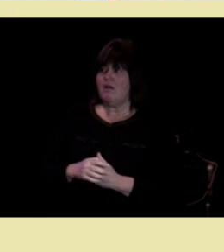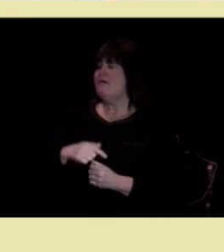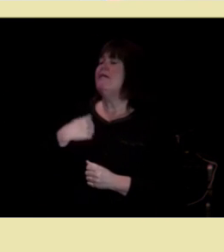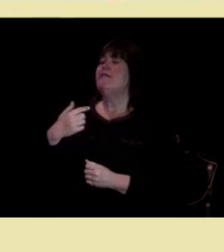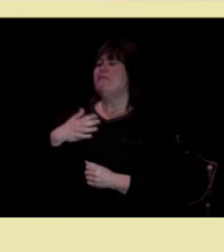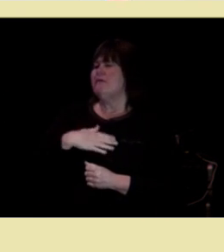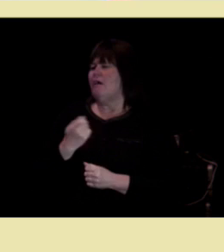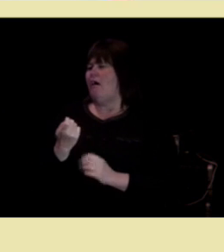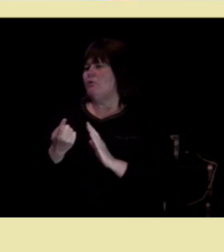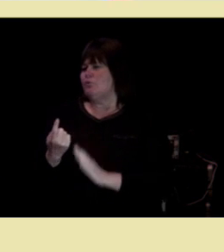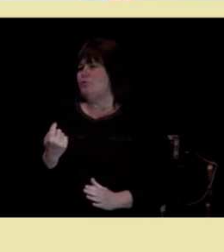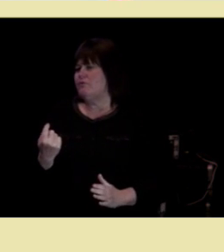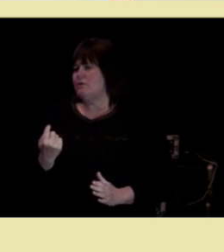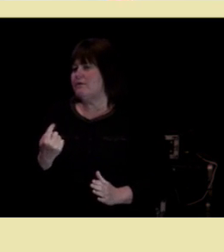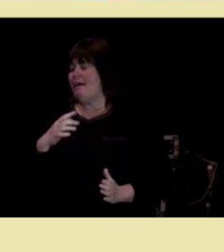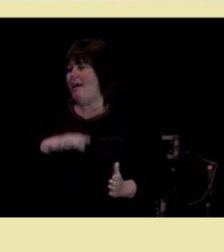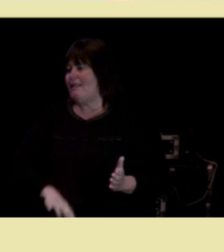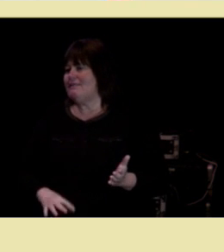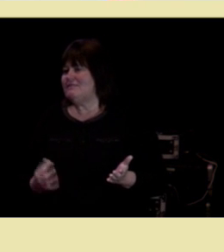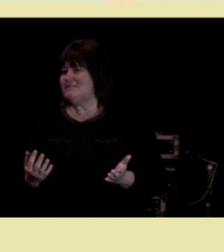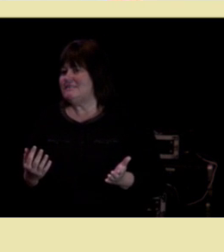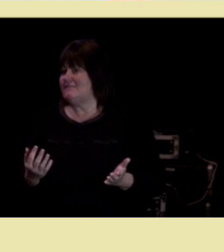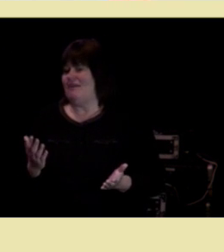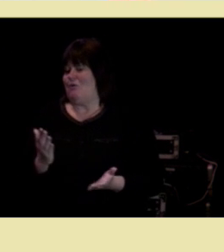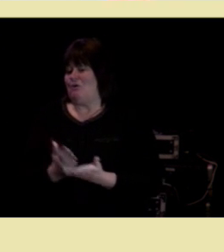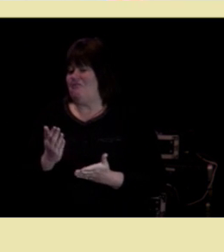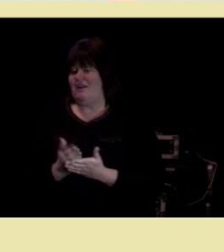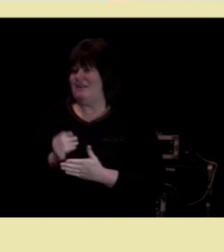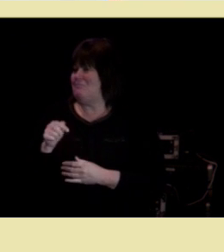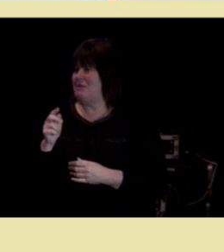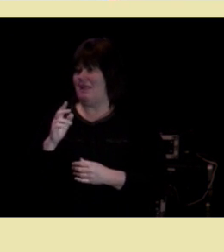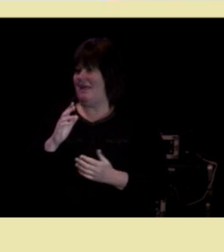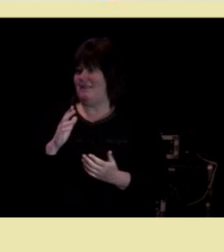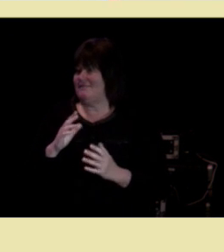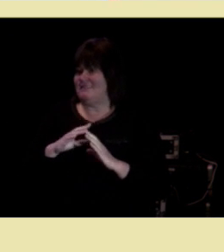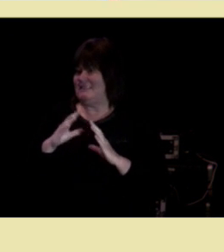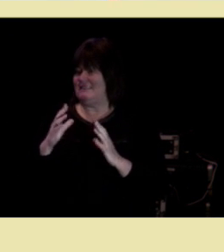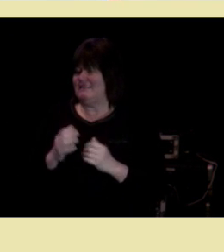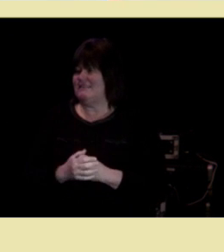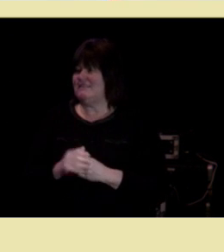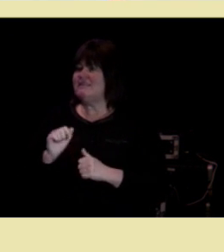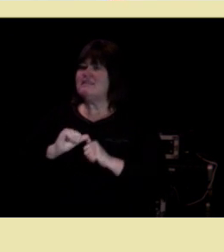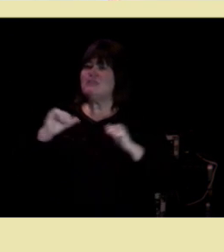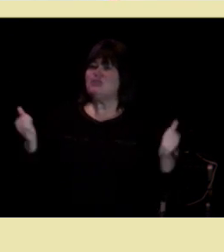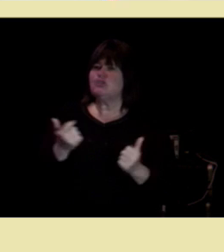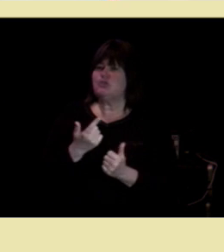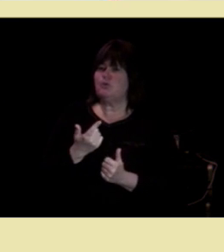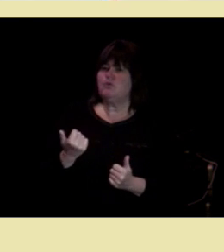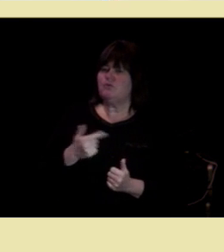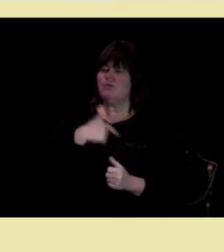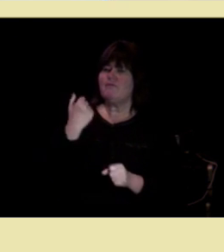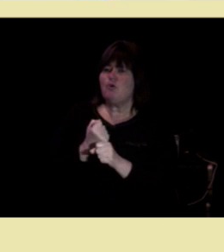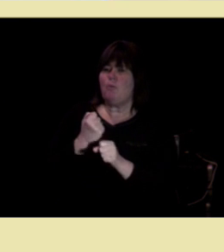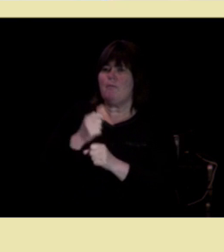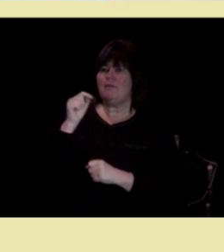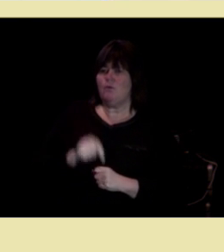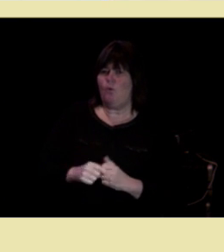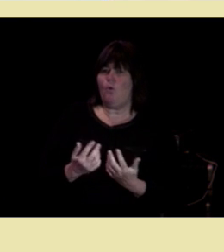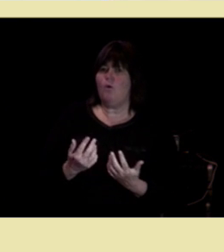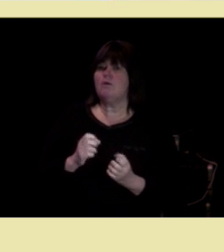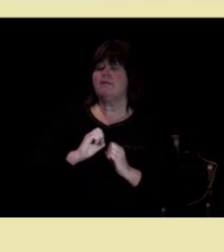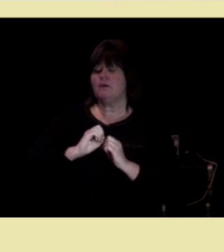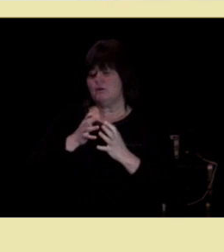for dette vi jo ikke ferdig med i det hele tatt. Den på en måte største utfordringen som vi jobber med nå, det å få